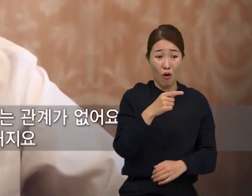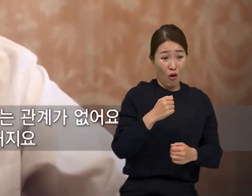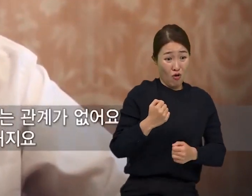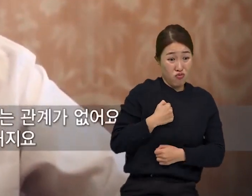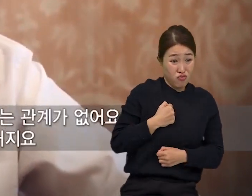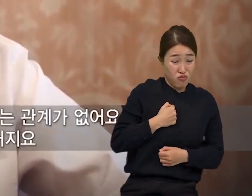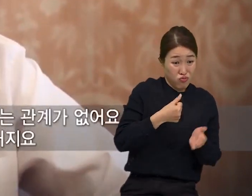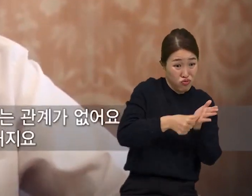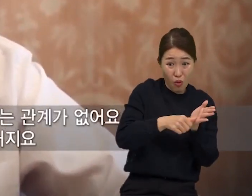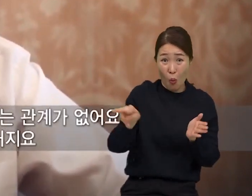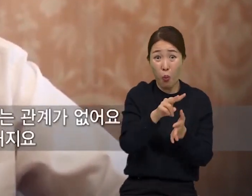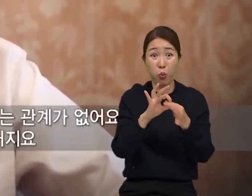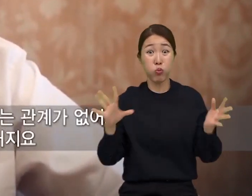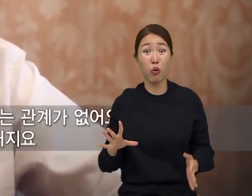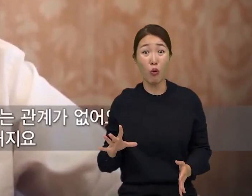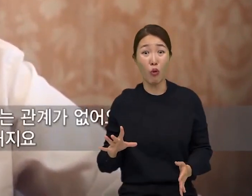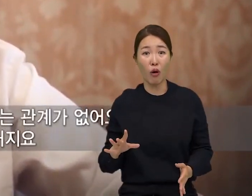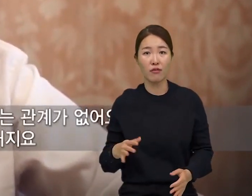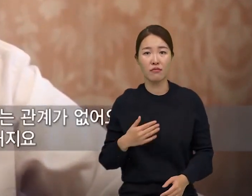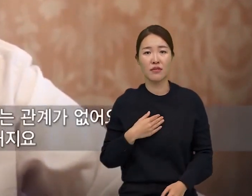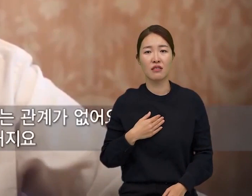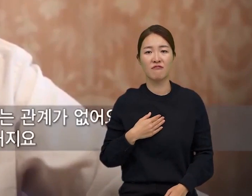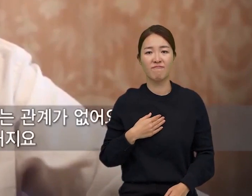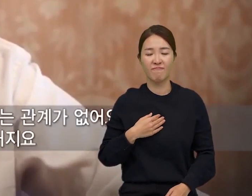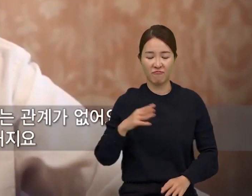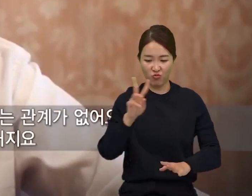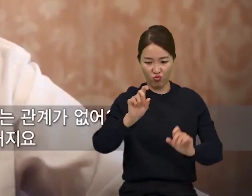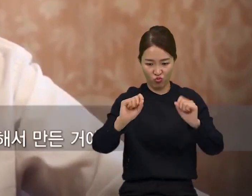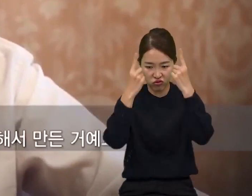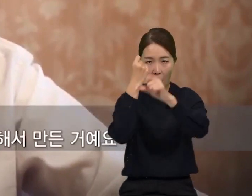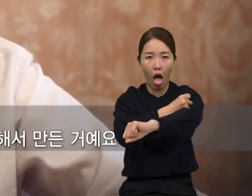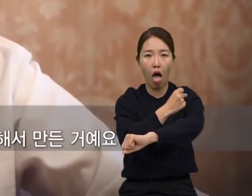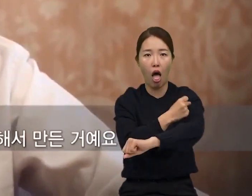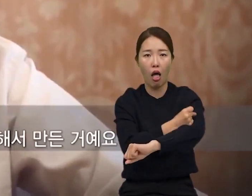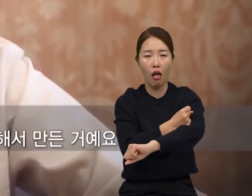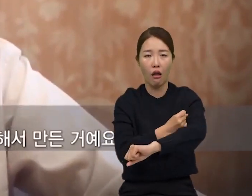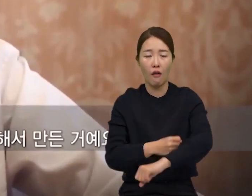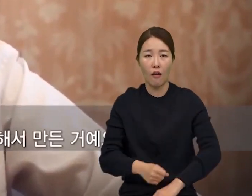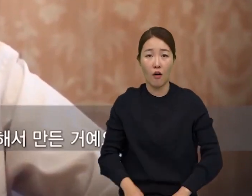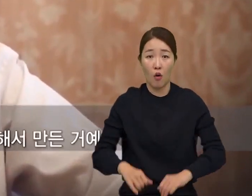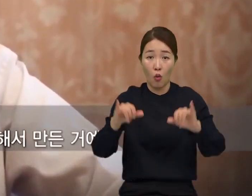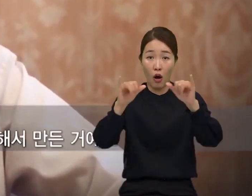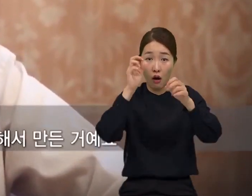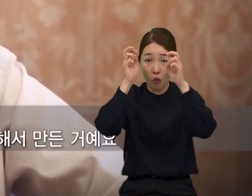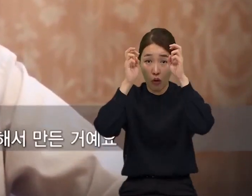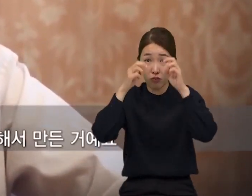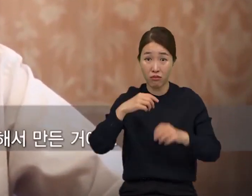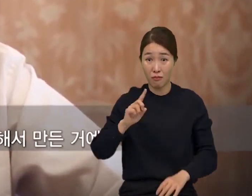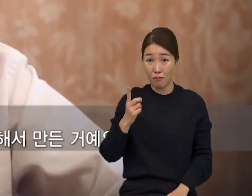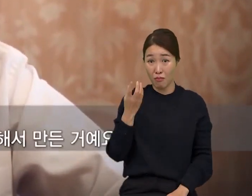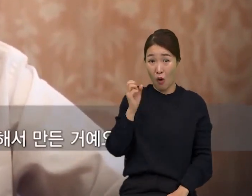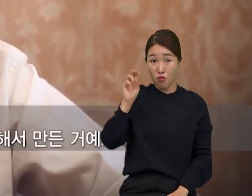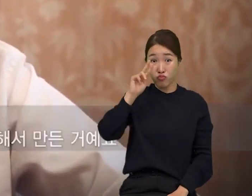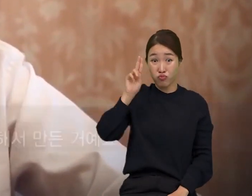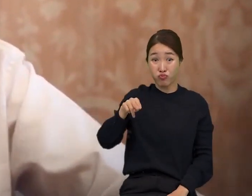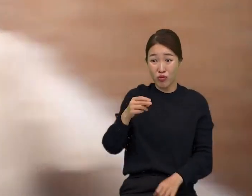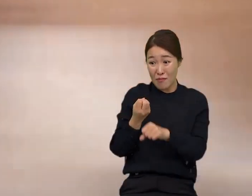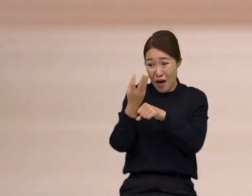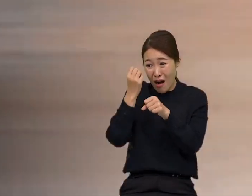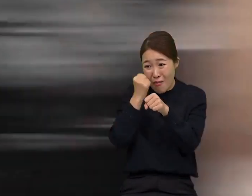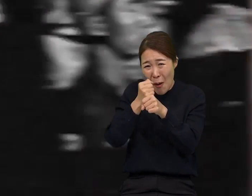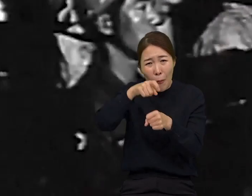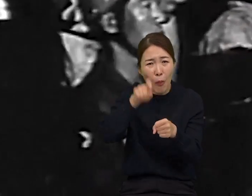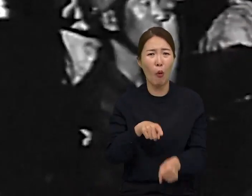없어. 겸해서 하겠습니다 하고 나간 거지. 이거 중화권을 우리가 100억 불 수출하기 위해서 맹기는 거예요.